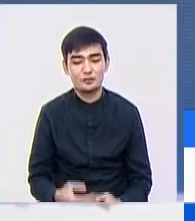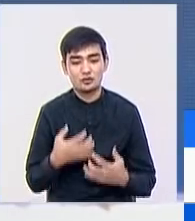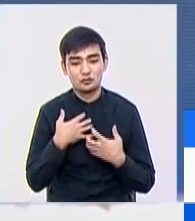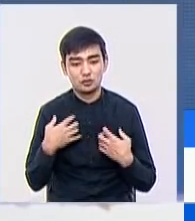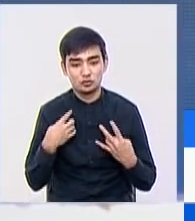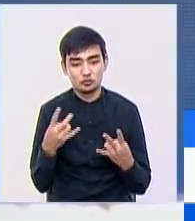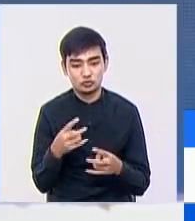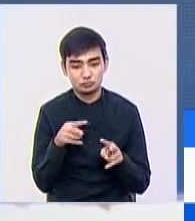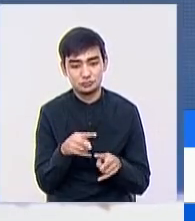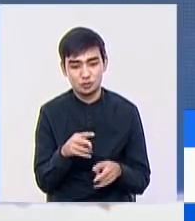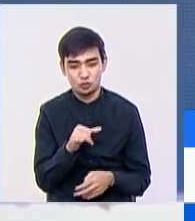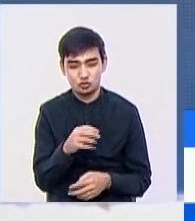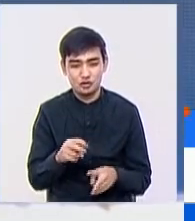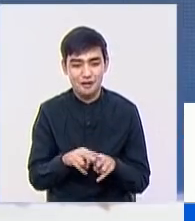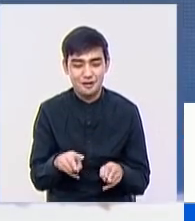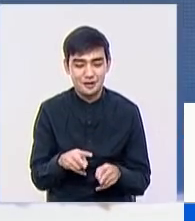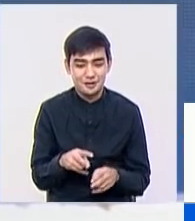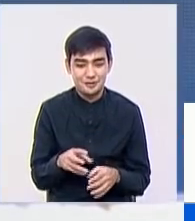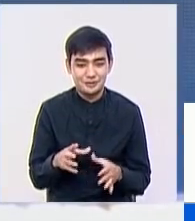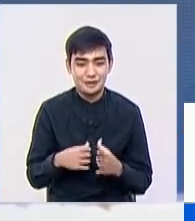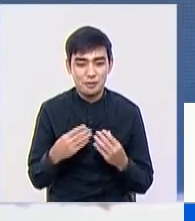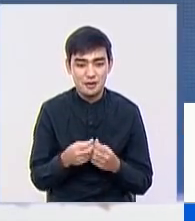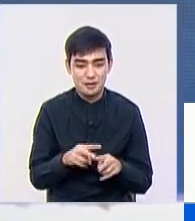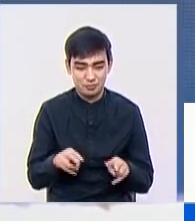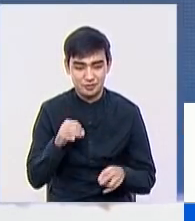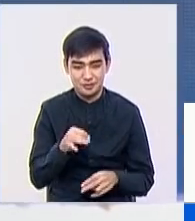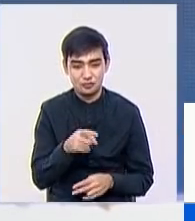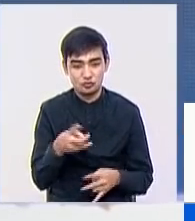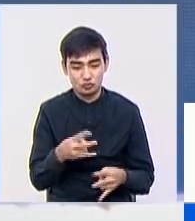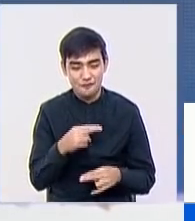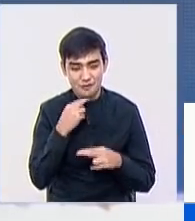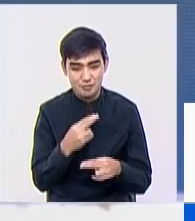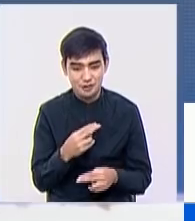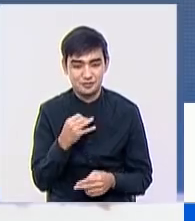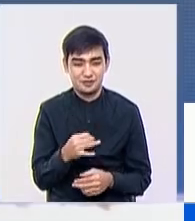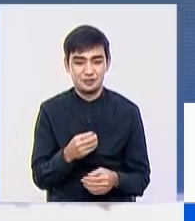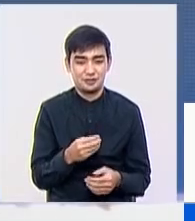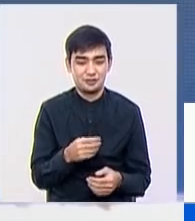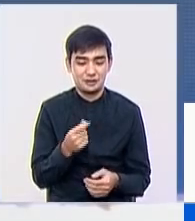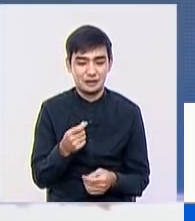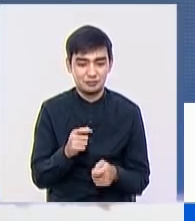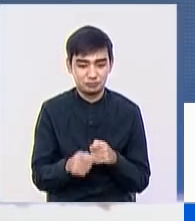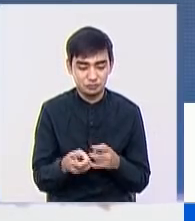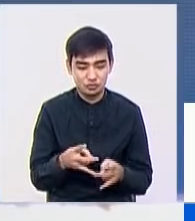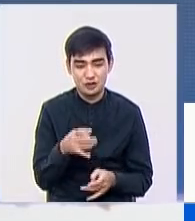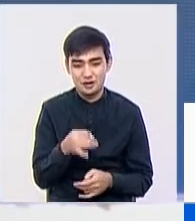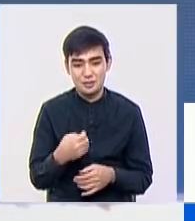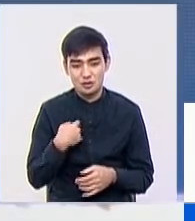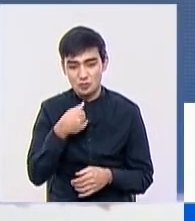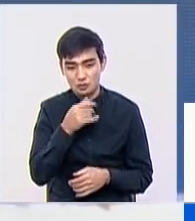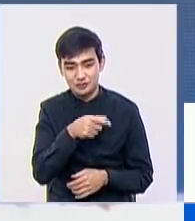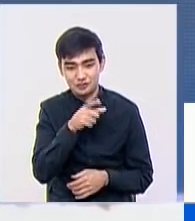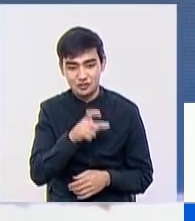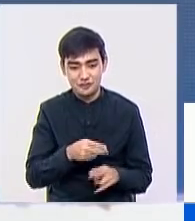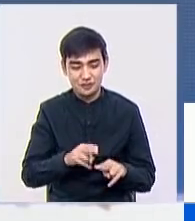уже как членов семьи, что на них должен быть выделяться определенный бюджет, что мы не можем, если этот